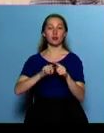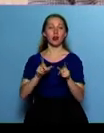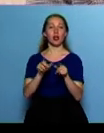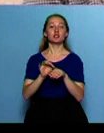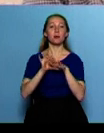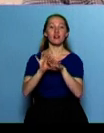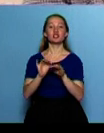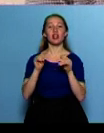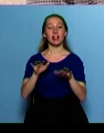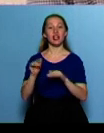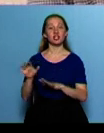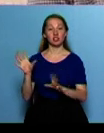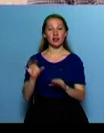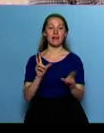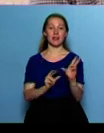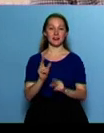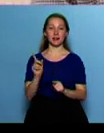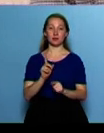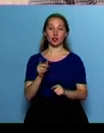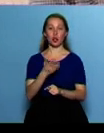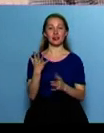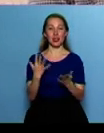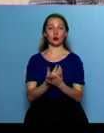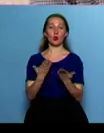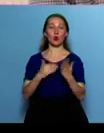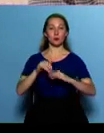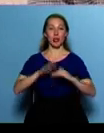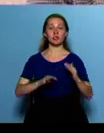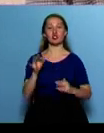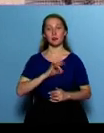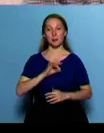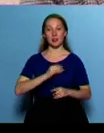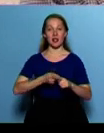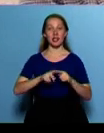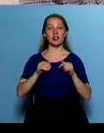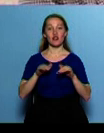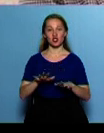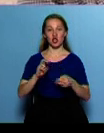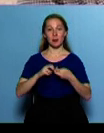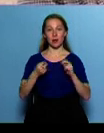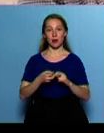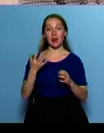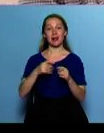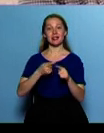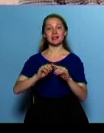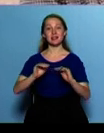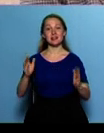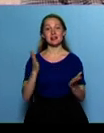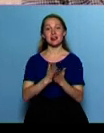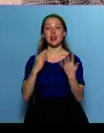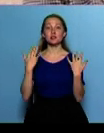решений, то есть в надежде, что они найдут какое-то практическое применение этих решений. Среди этих ребятишек есть